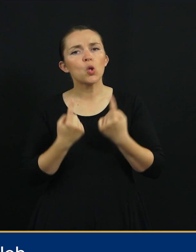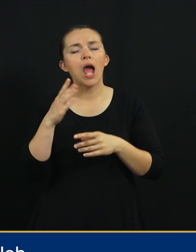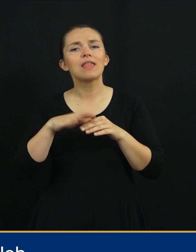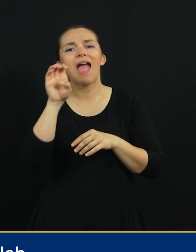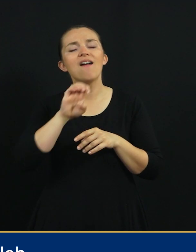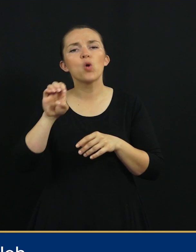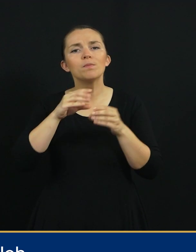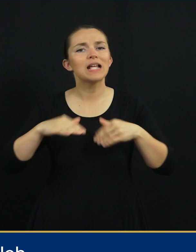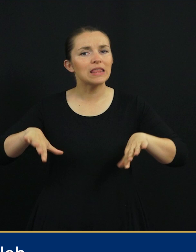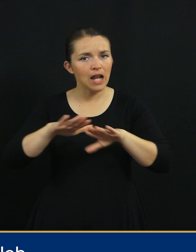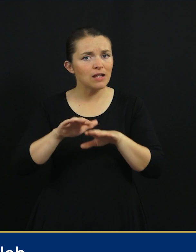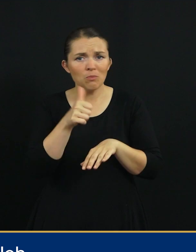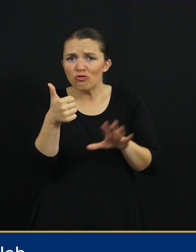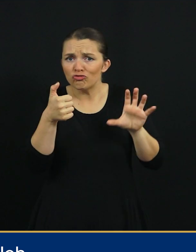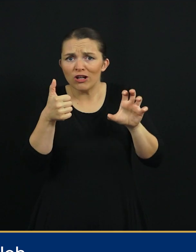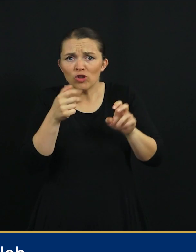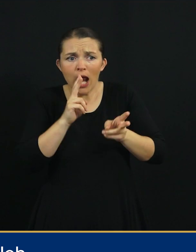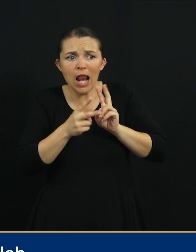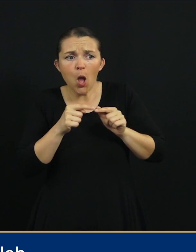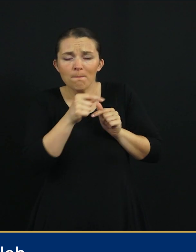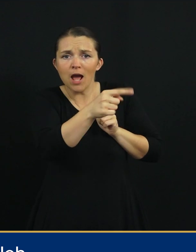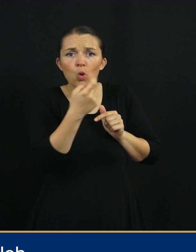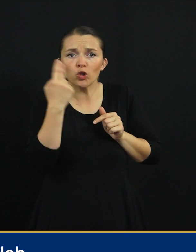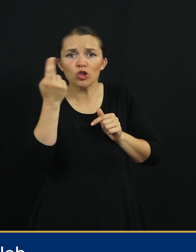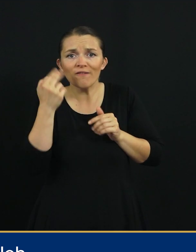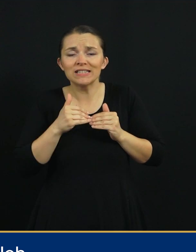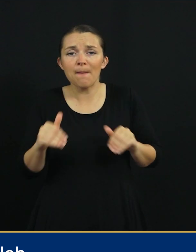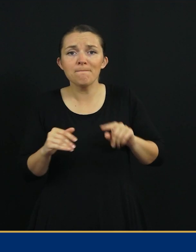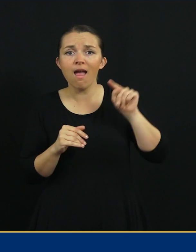tleh, le 600 kilometrov od slovenske meje.